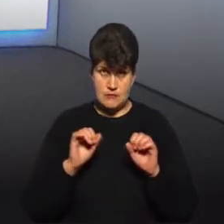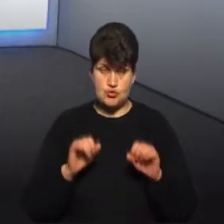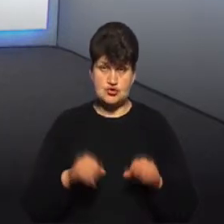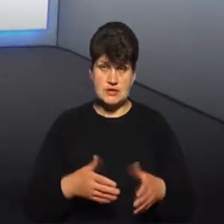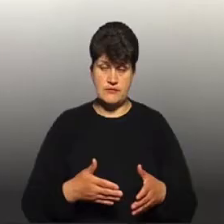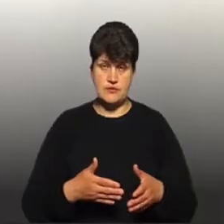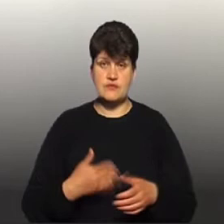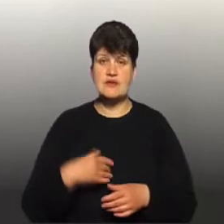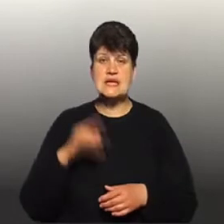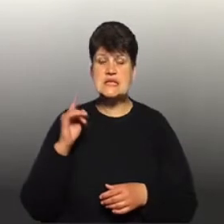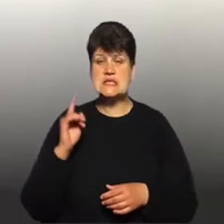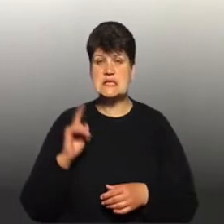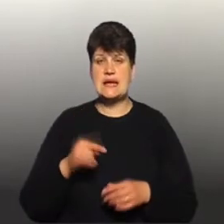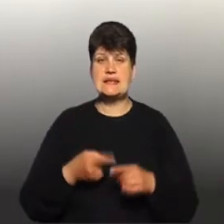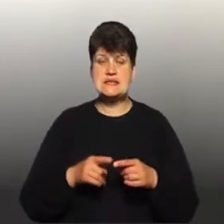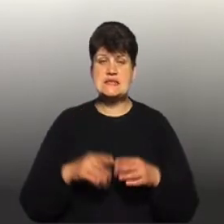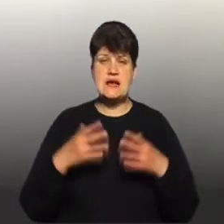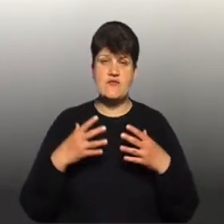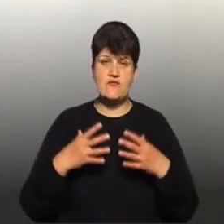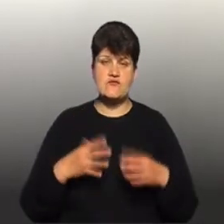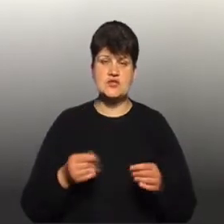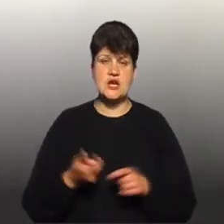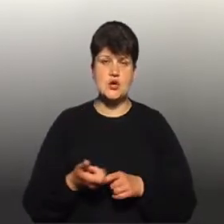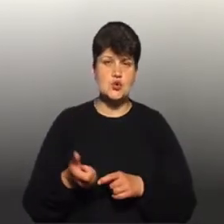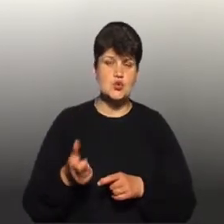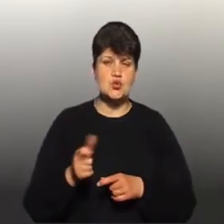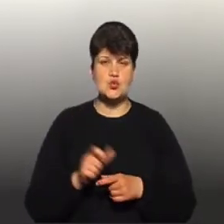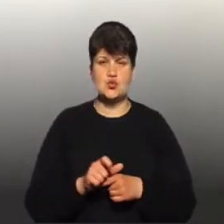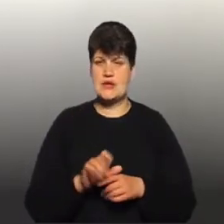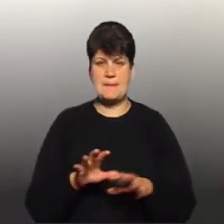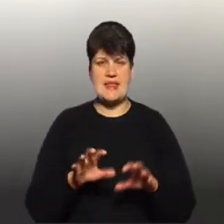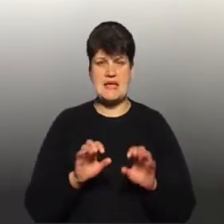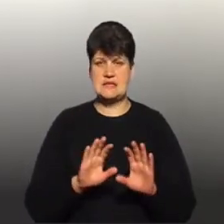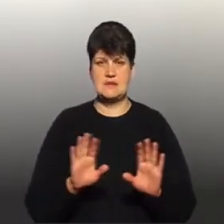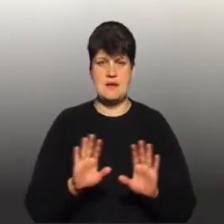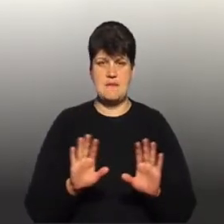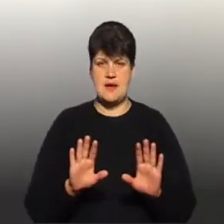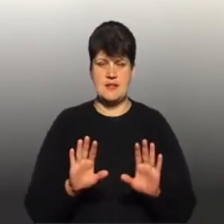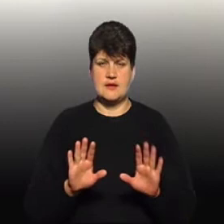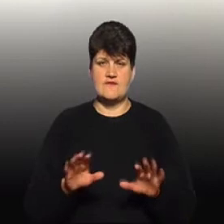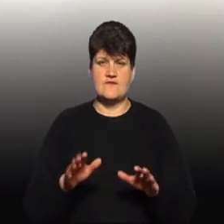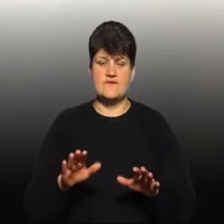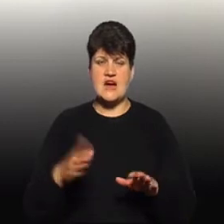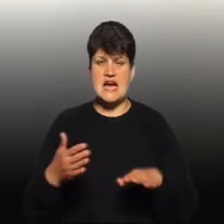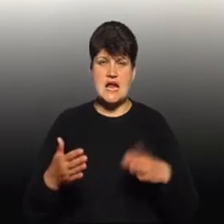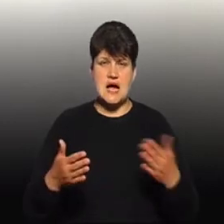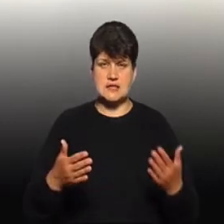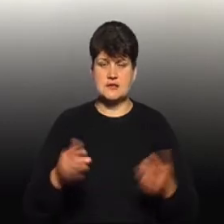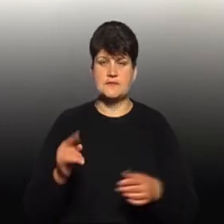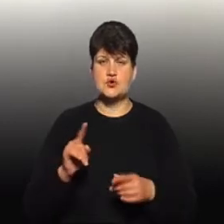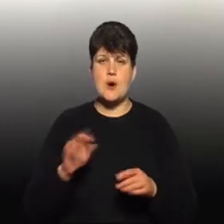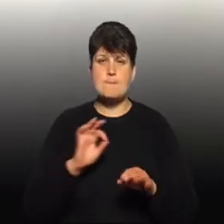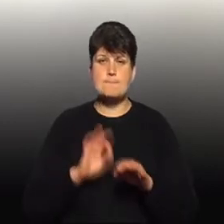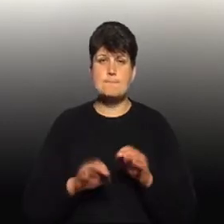ну, це вже якийсь такий дуже такий, я би не сприймала як варіант, знаєте, що підпал. Через те,